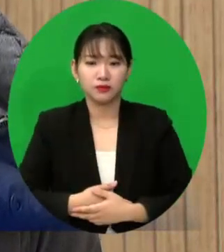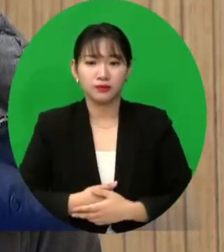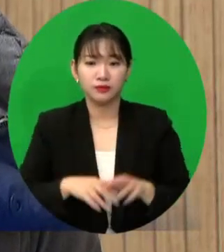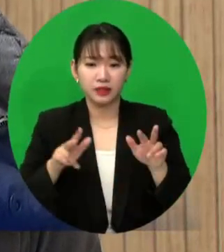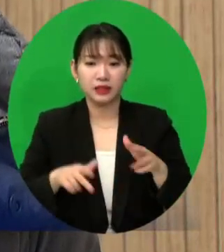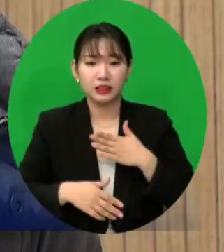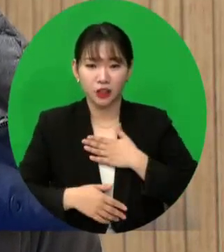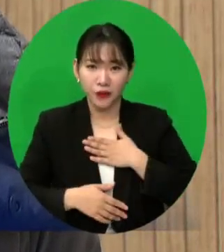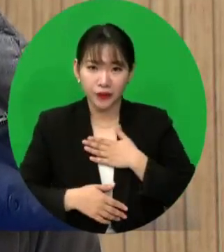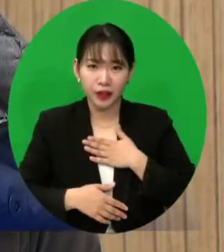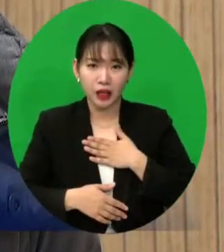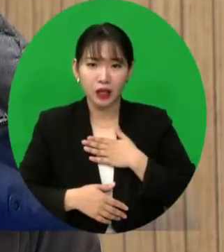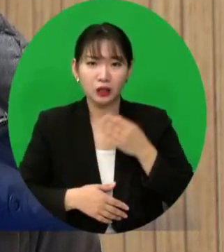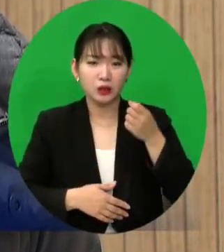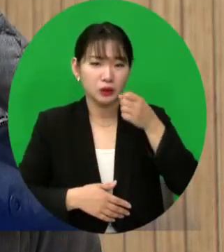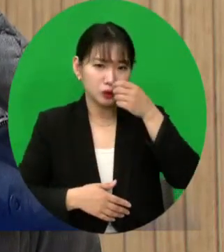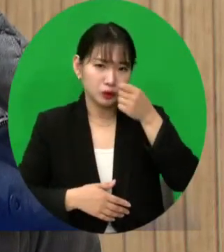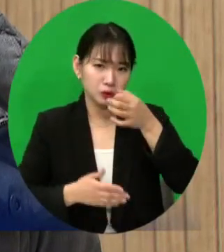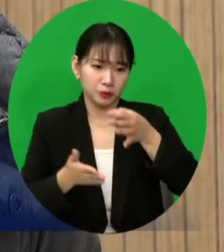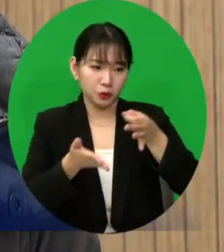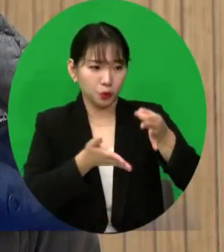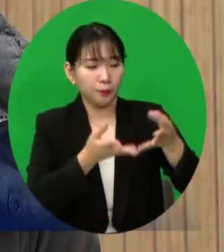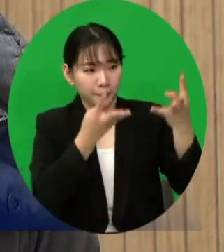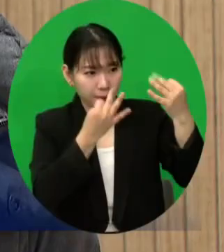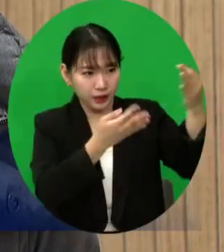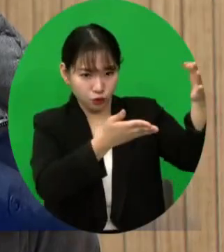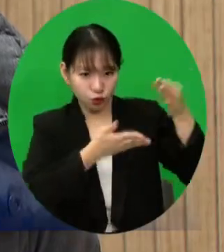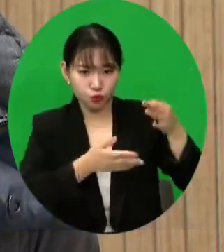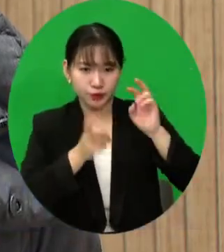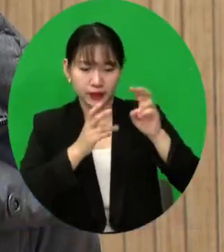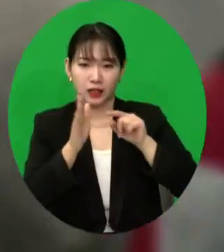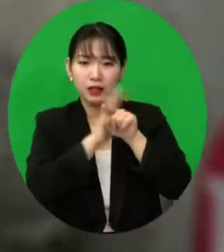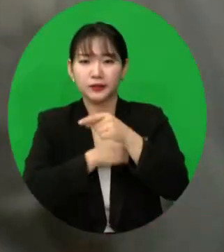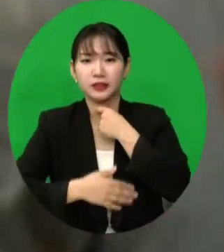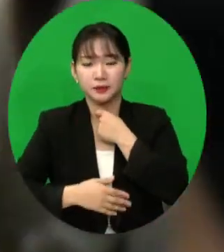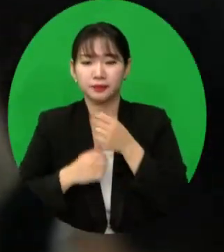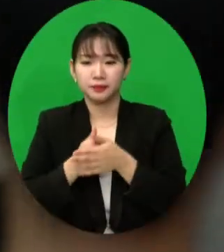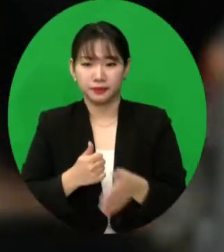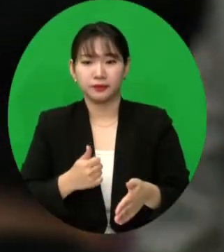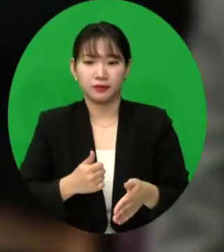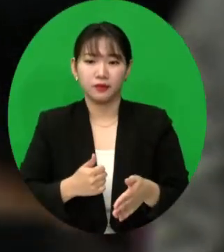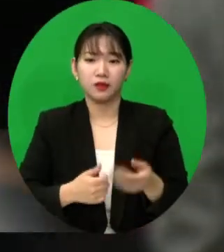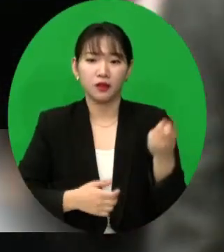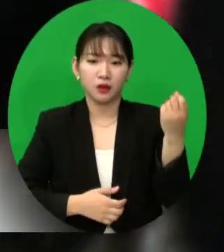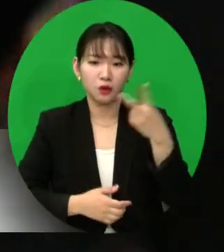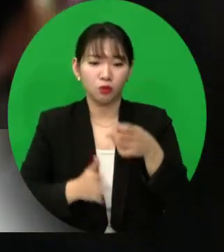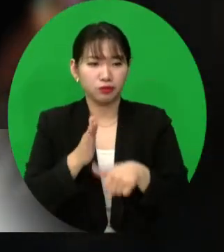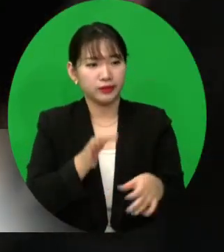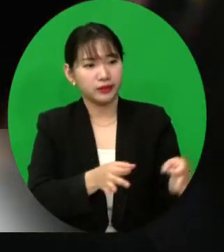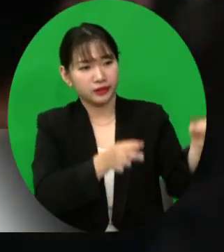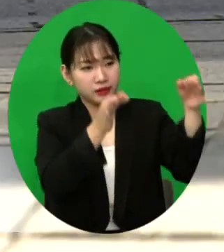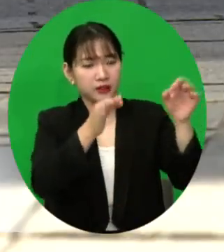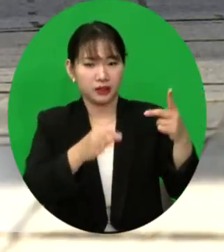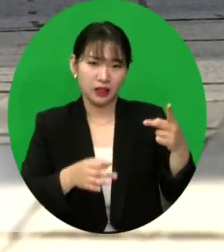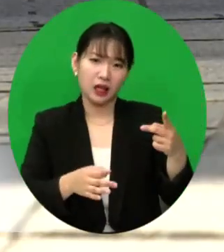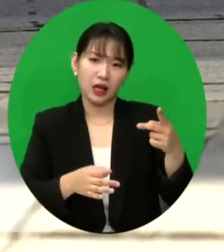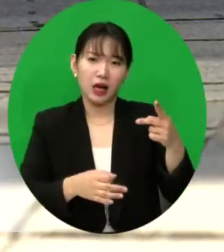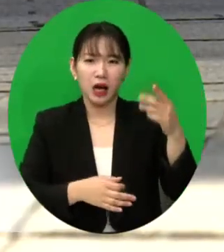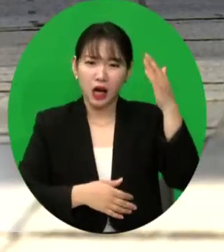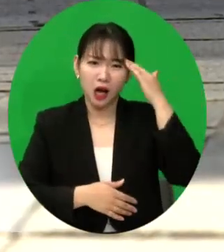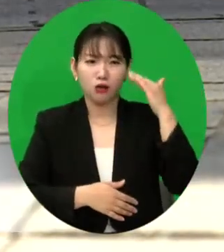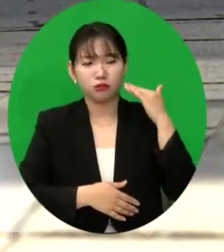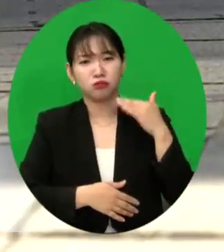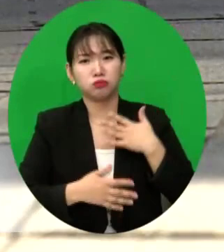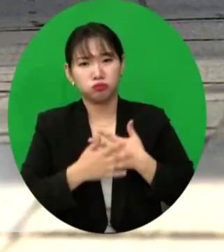현실적으로 저는 높은 연봉의 기업을 원하기 때문에. 더욱이 고물가로 인한 내수 불황, 경기